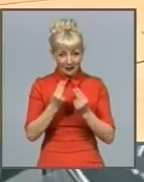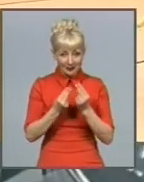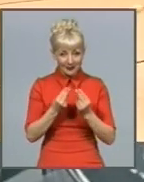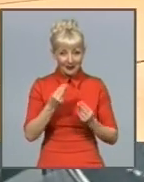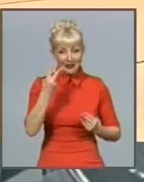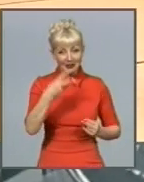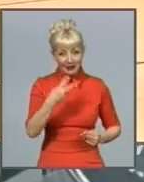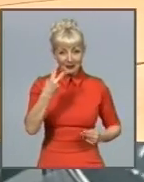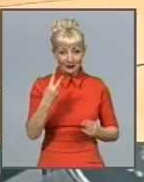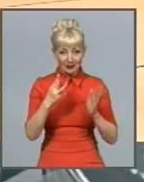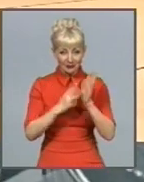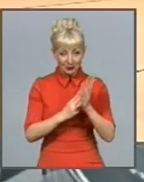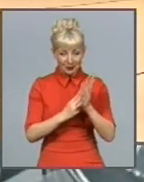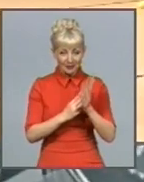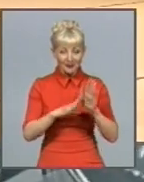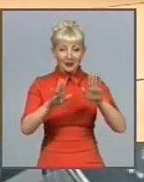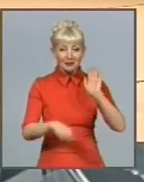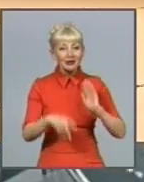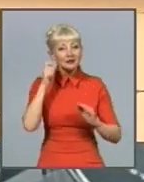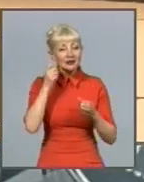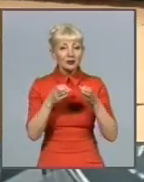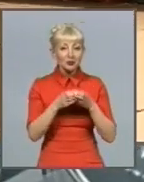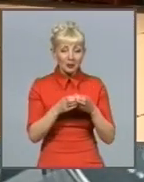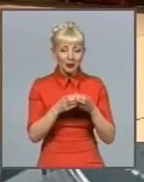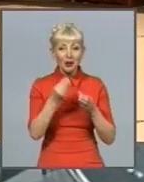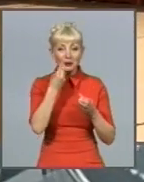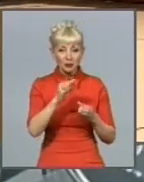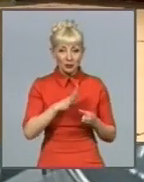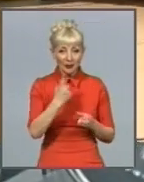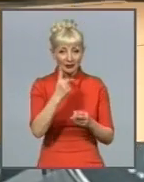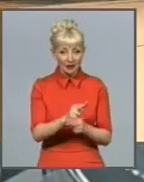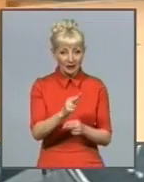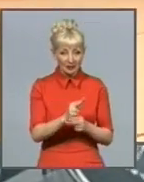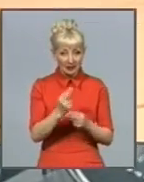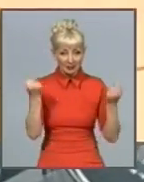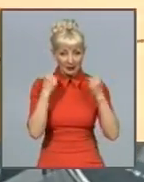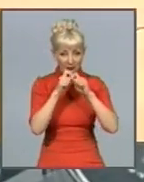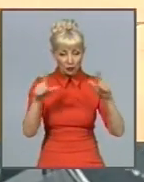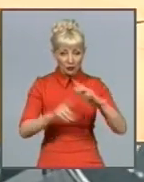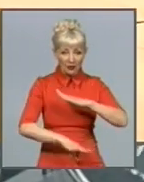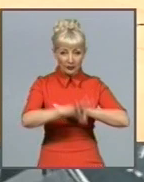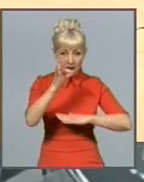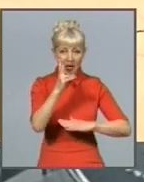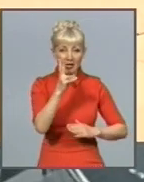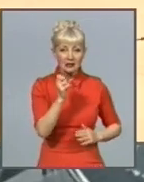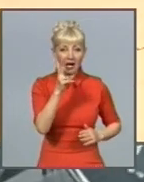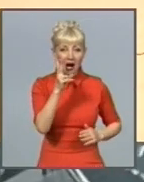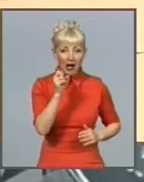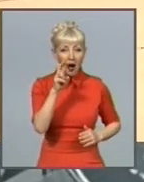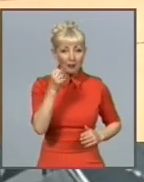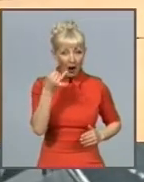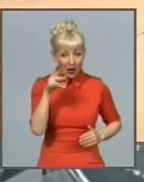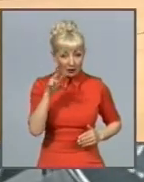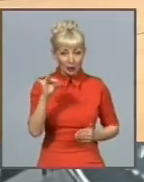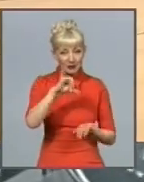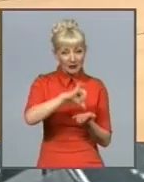2028. В младших возрастных группах отличились еще одна воспитанница КДЮ США «Восток» Миланья Закопайло и представительница знаменитой